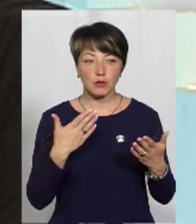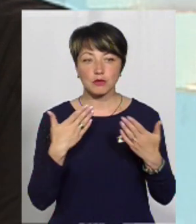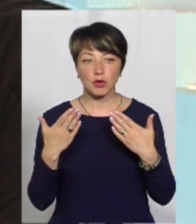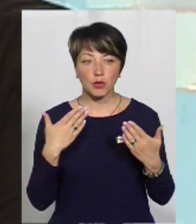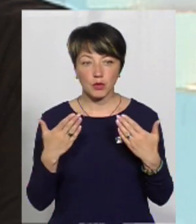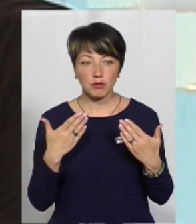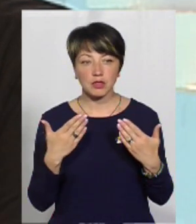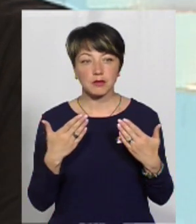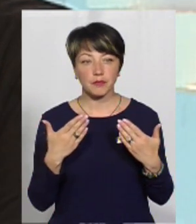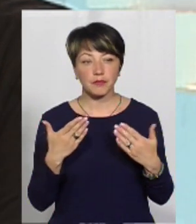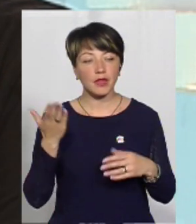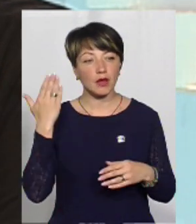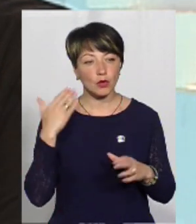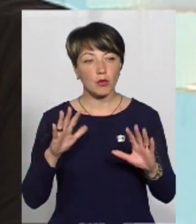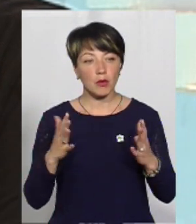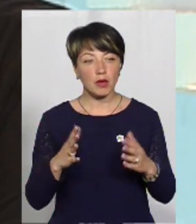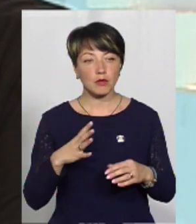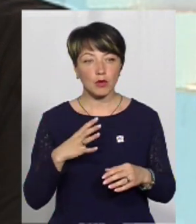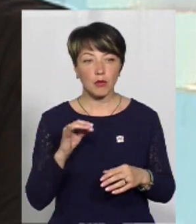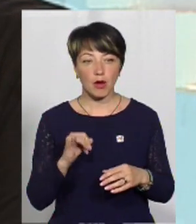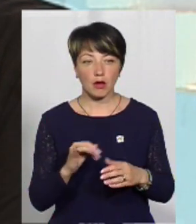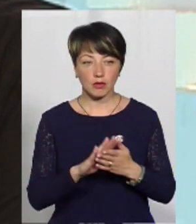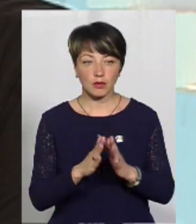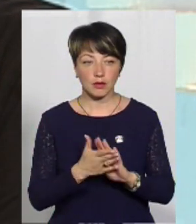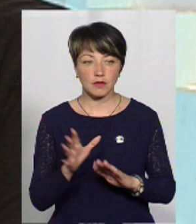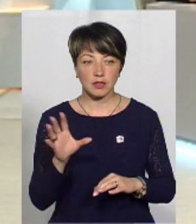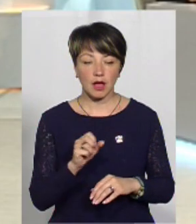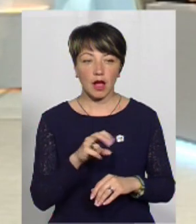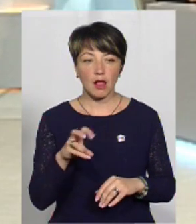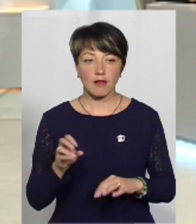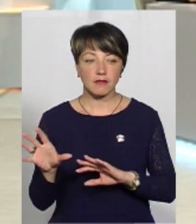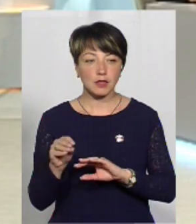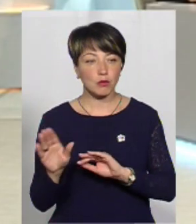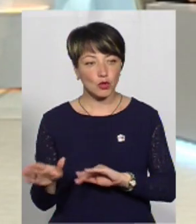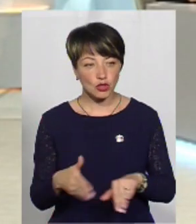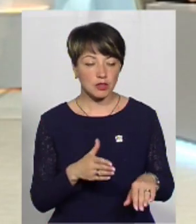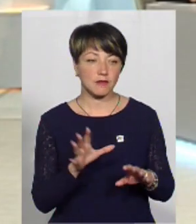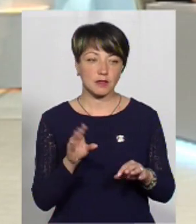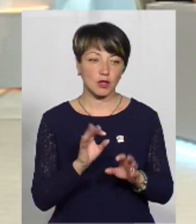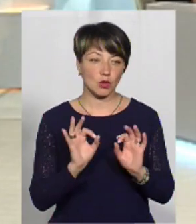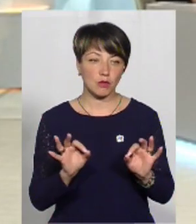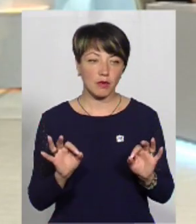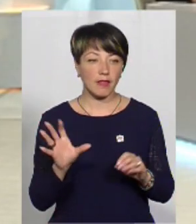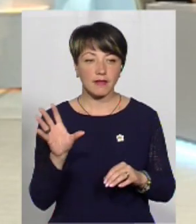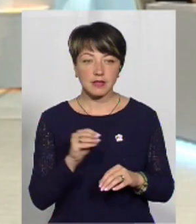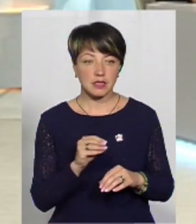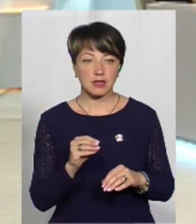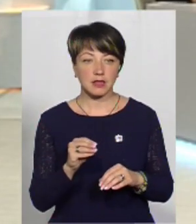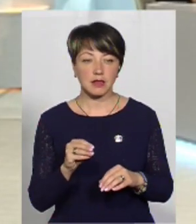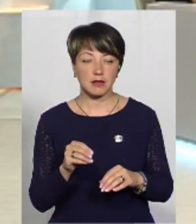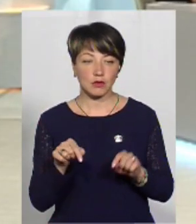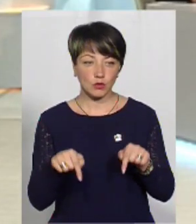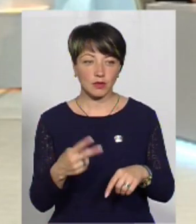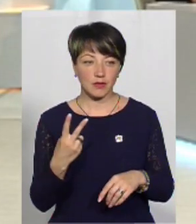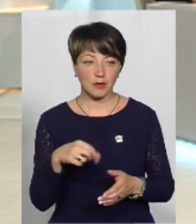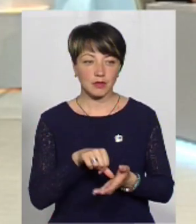спілкуємося, на той момент це було трошки погано виглядало все. Але всі пройшли, все нормально. Не всі прийшли, присутні прийшли